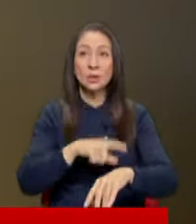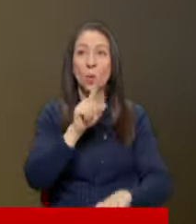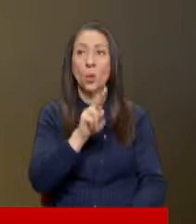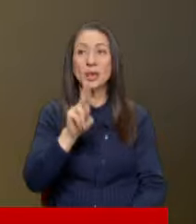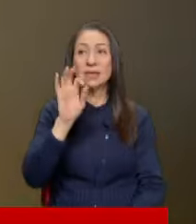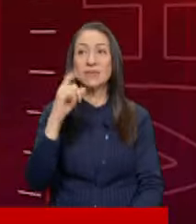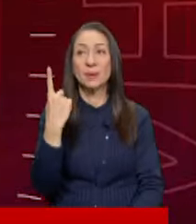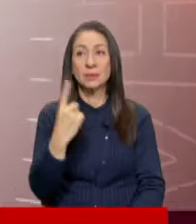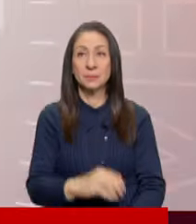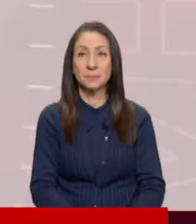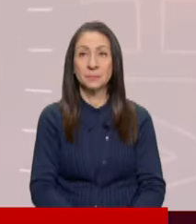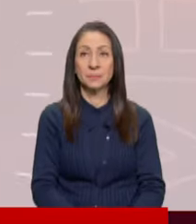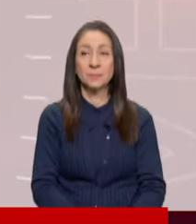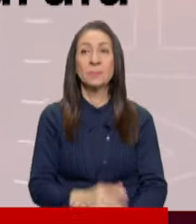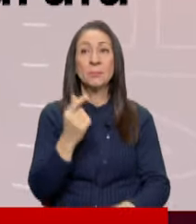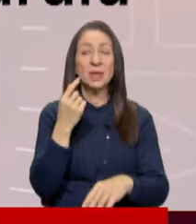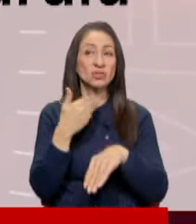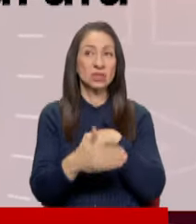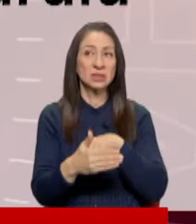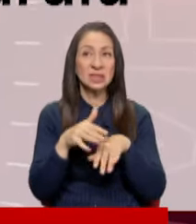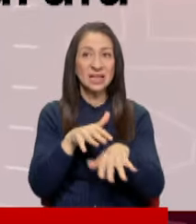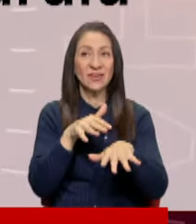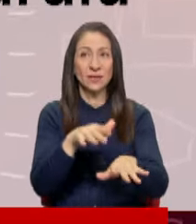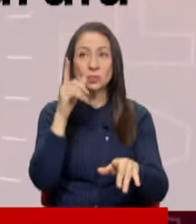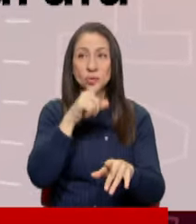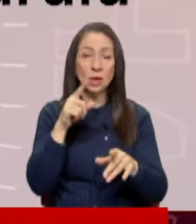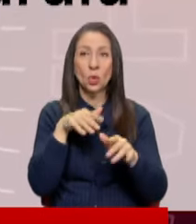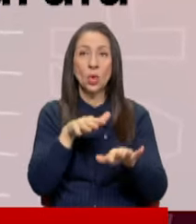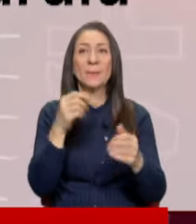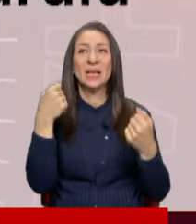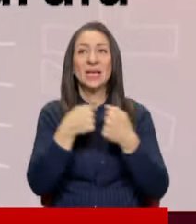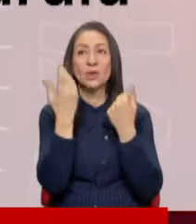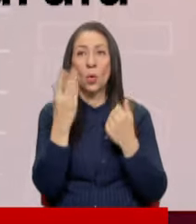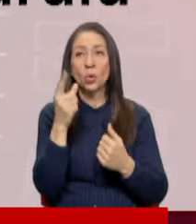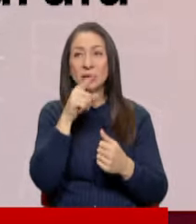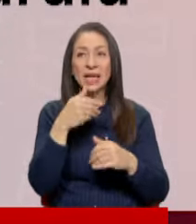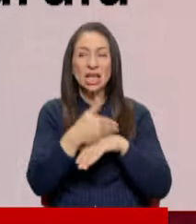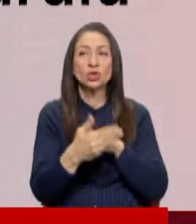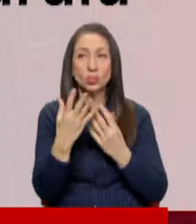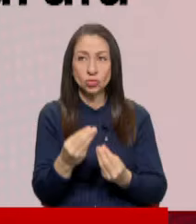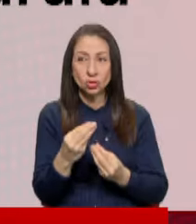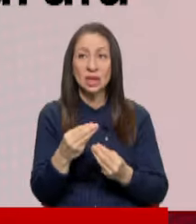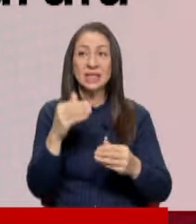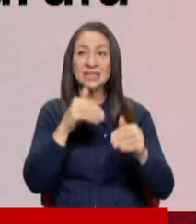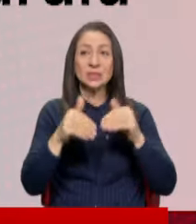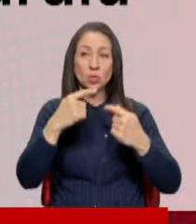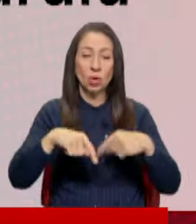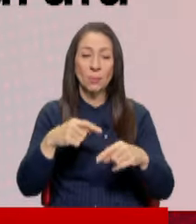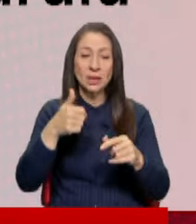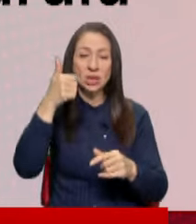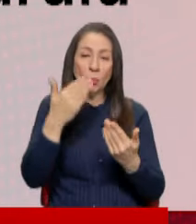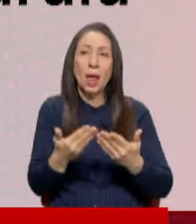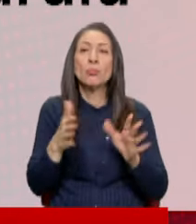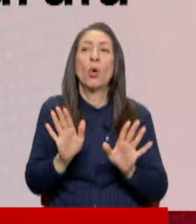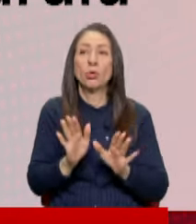17.01 di biraz geç kalmışız bir trafik meselesi nedeniyle yolda bir kaza var Ondan dolayı gecikme olmuş Seçim Kurulu